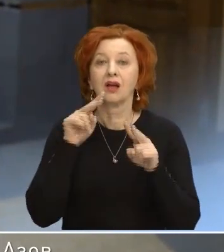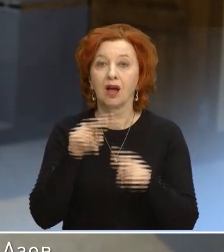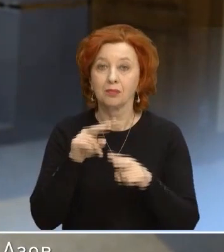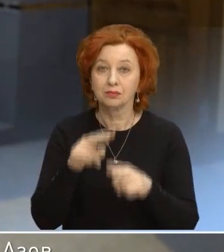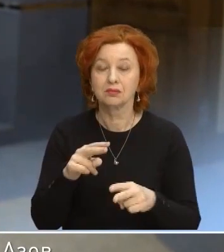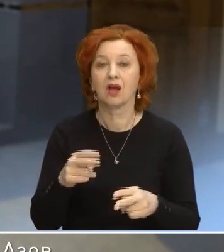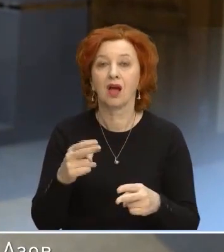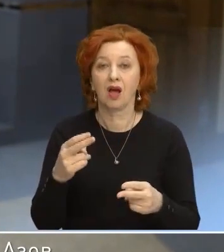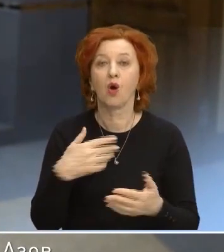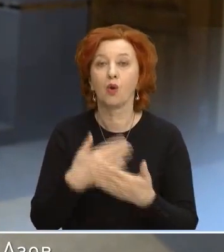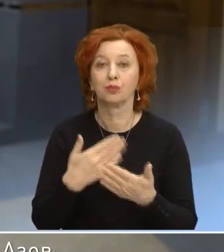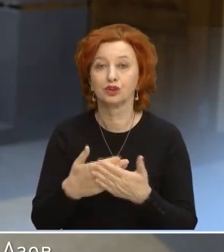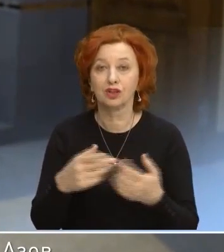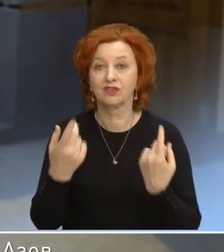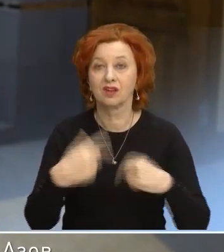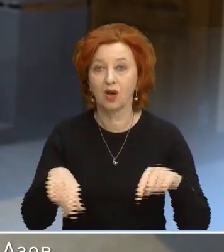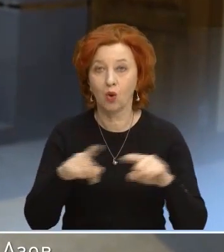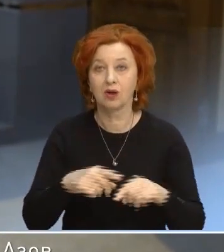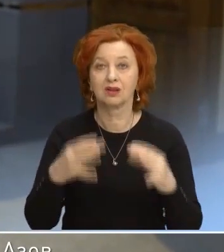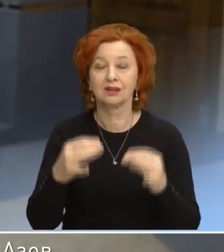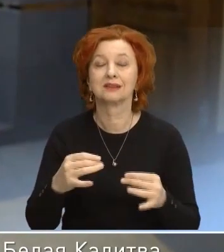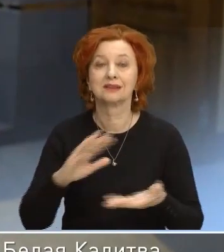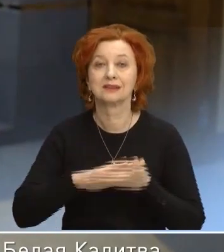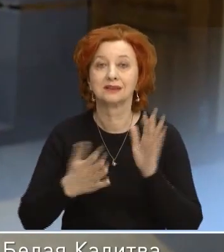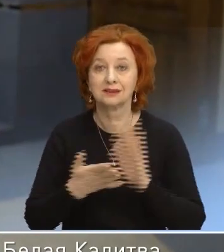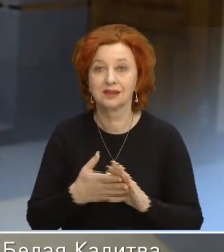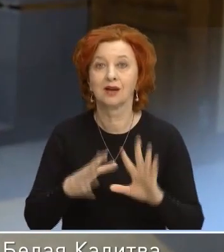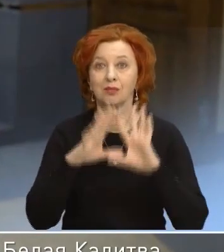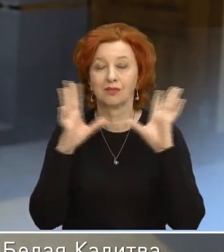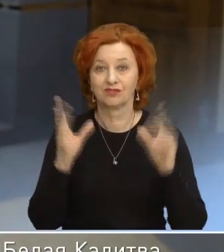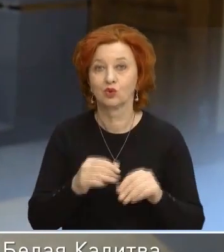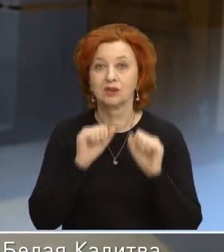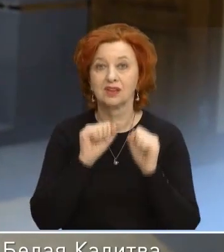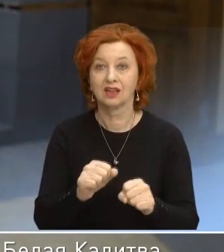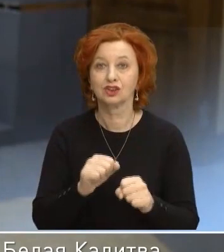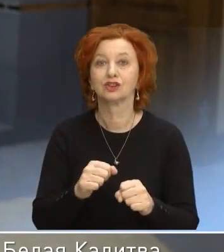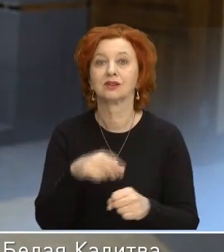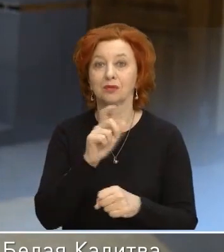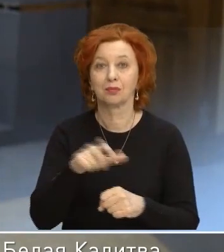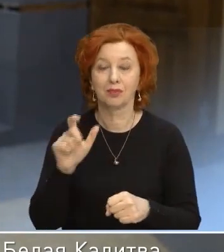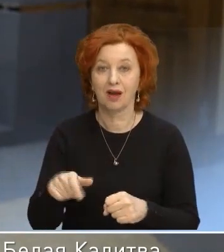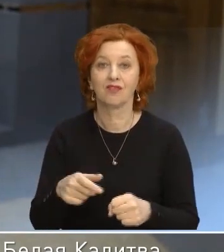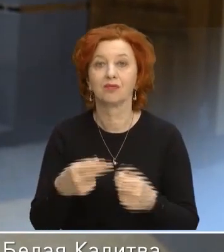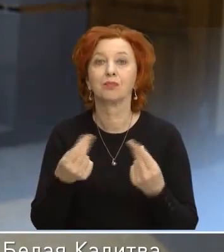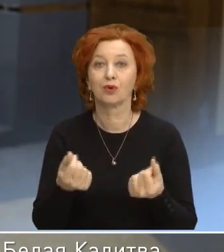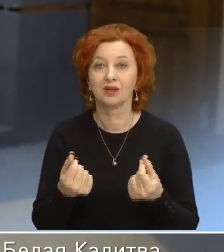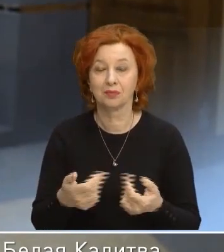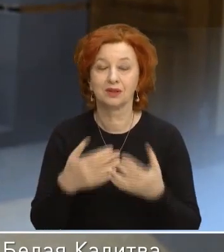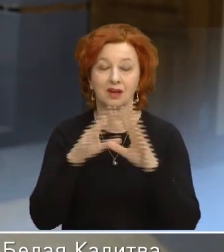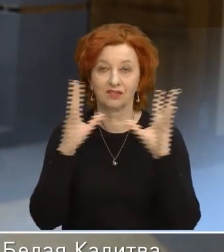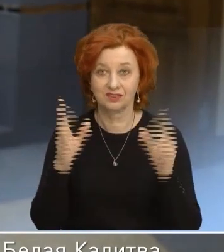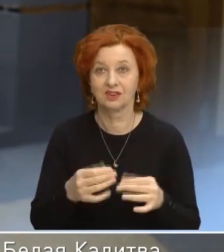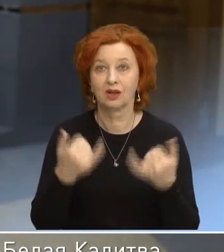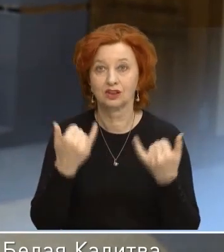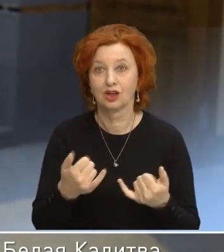общественными организациями создана система целая по защите прав потребителей в Ростовской области.